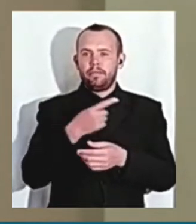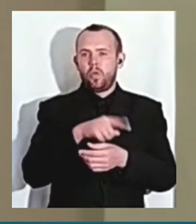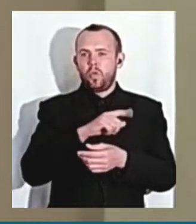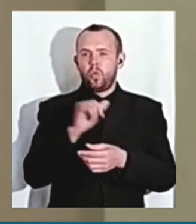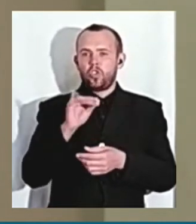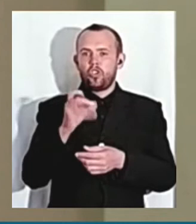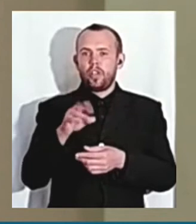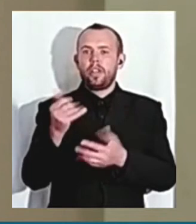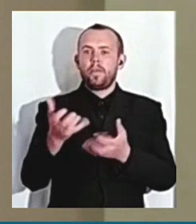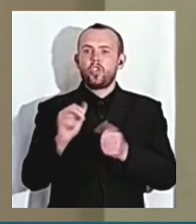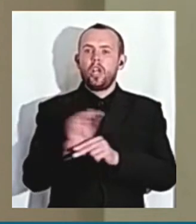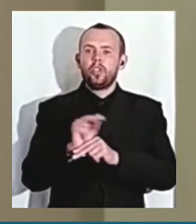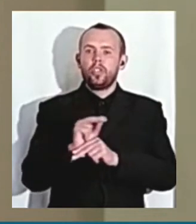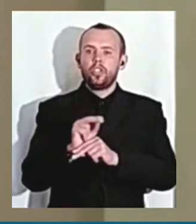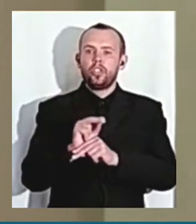А